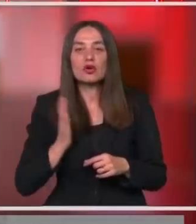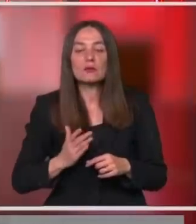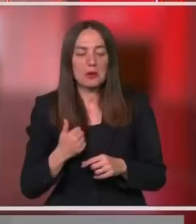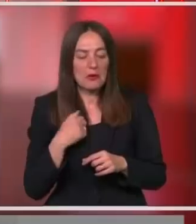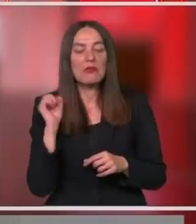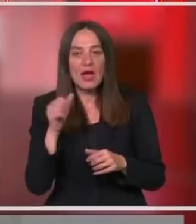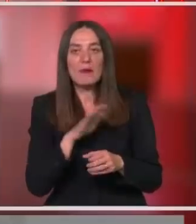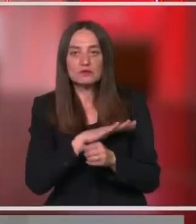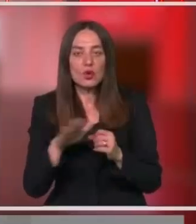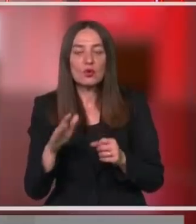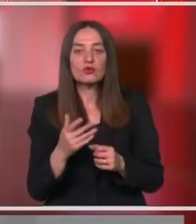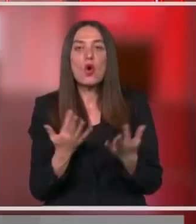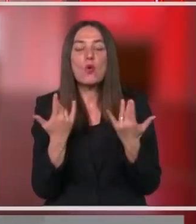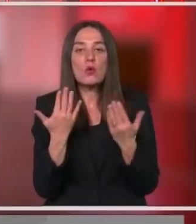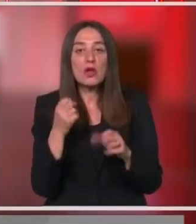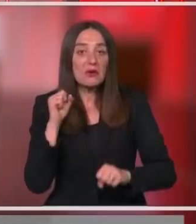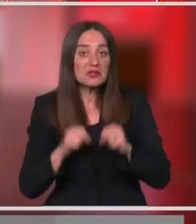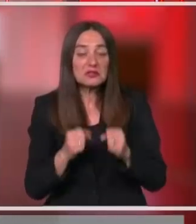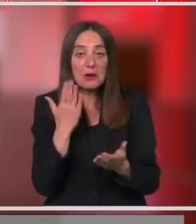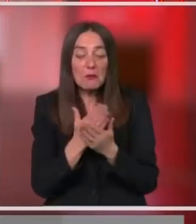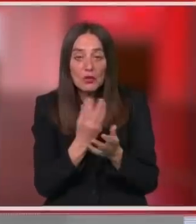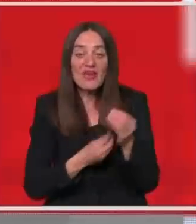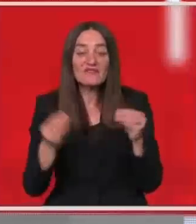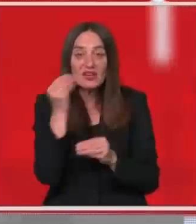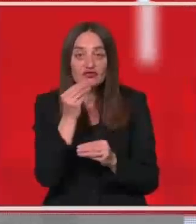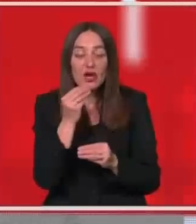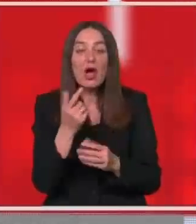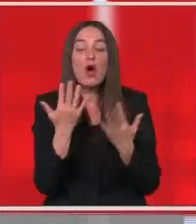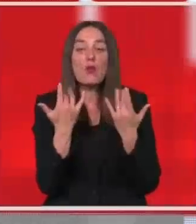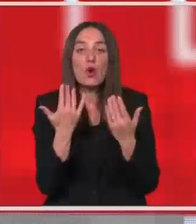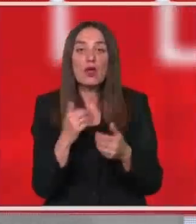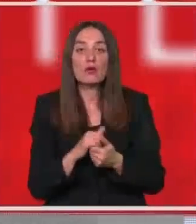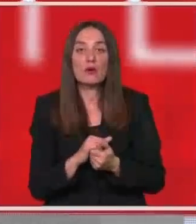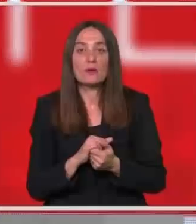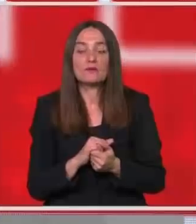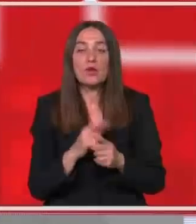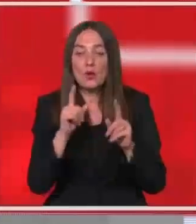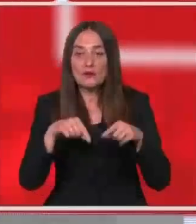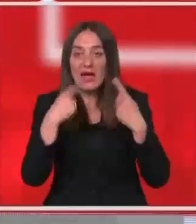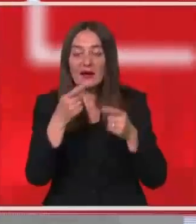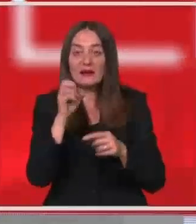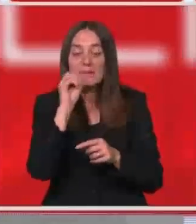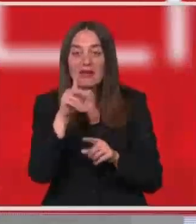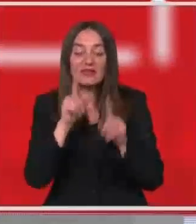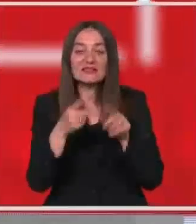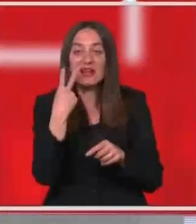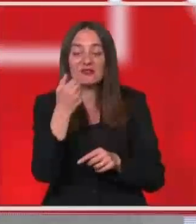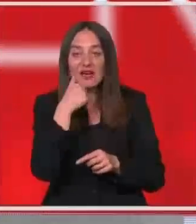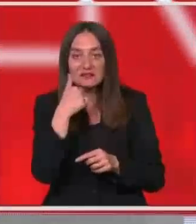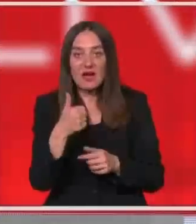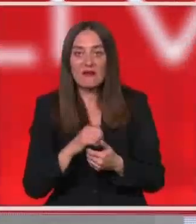apsolutno. Ukoliko disciplina bude veća i ukoliko u narednih 15 ili 20